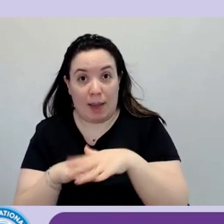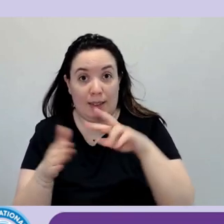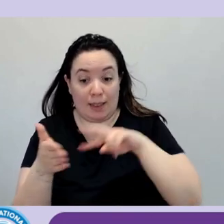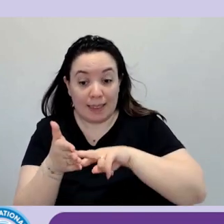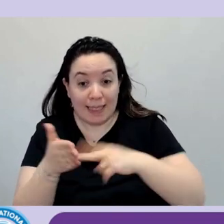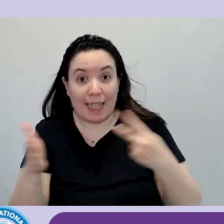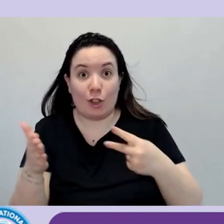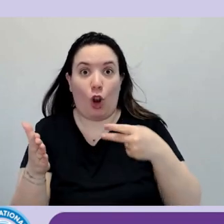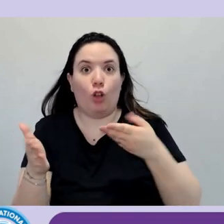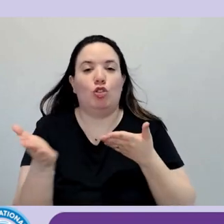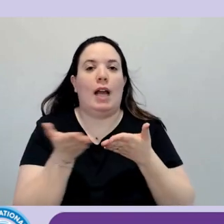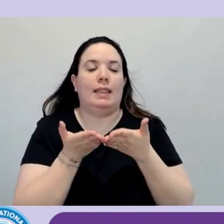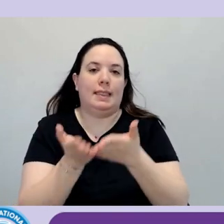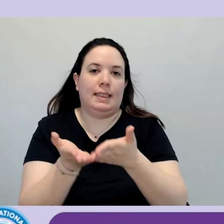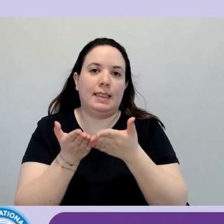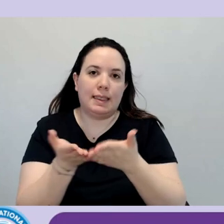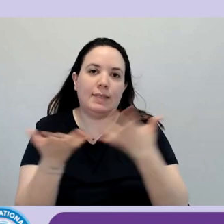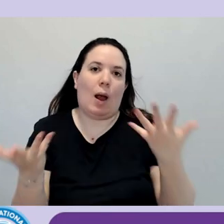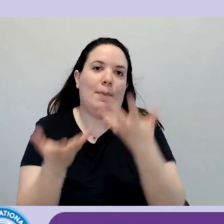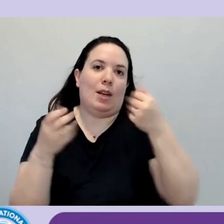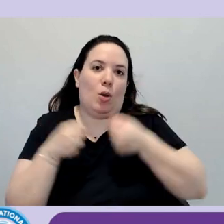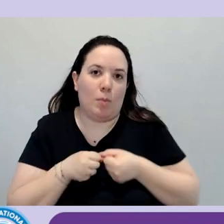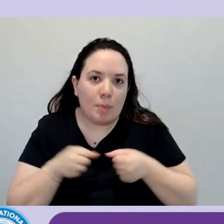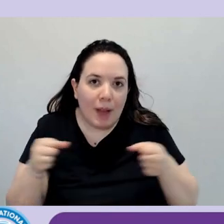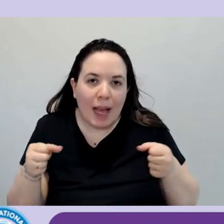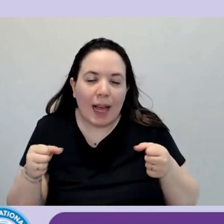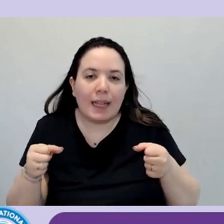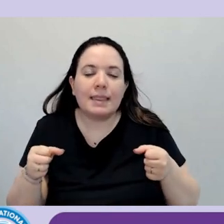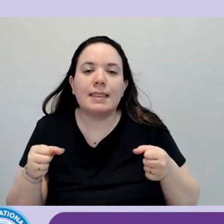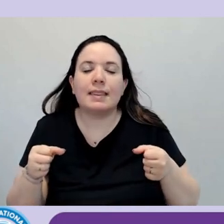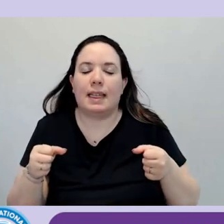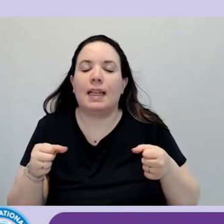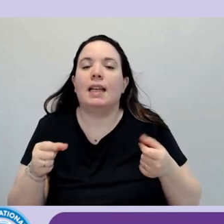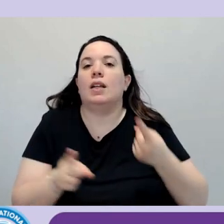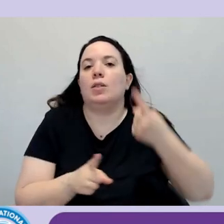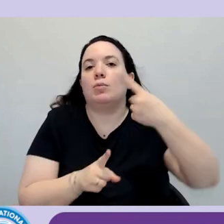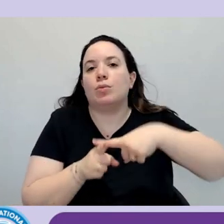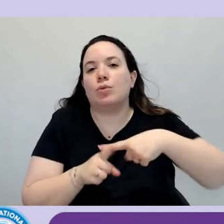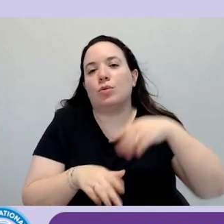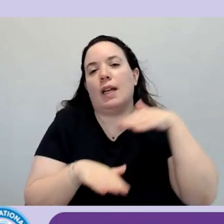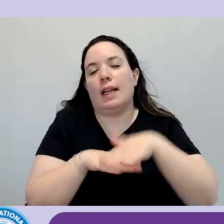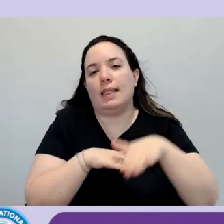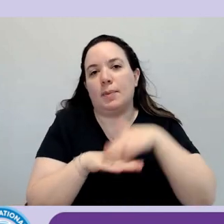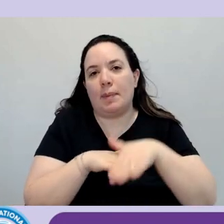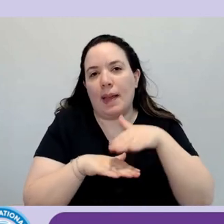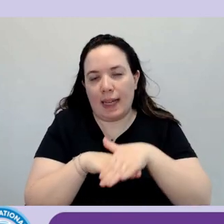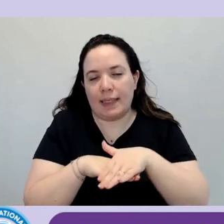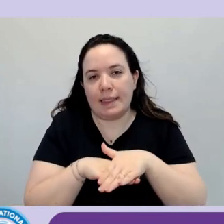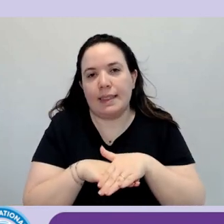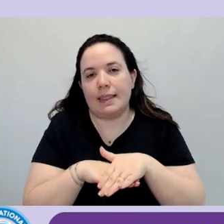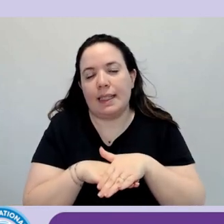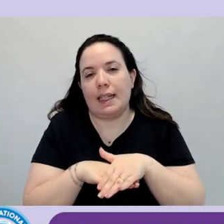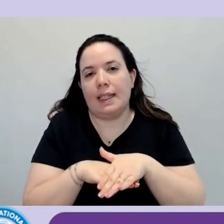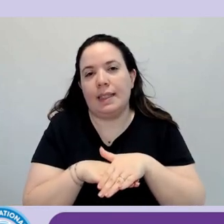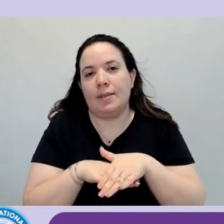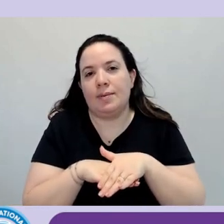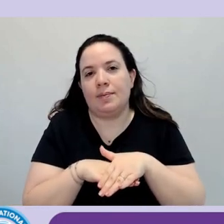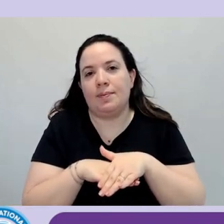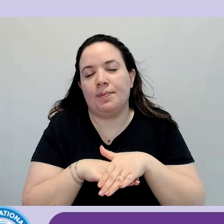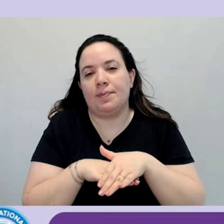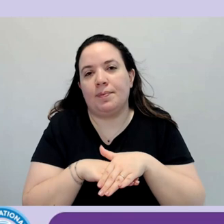livello diciamo così base ed esperta evidentemente anche del